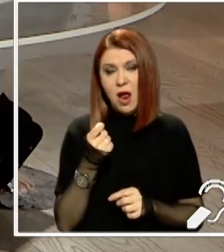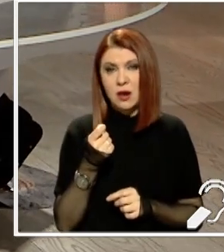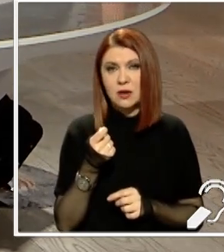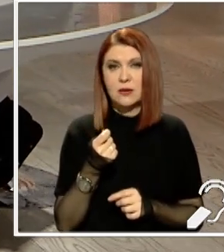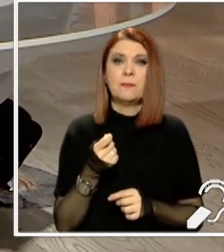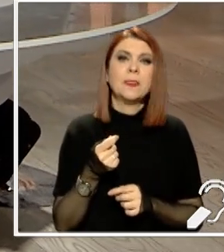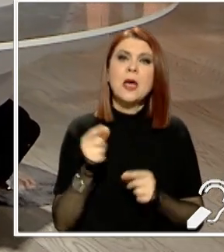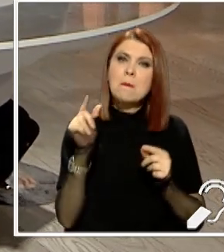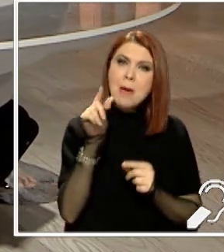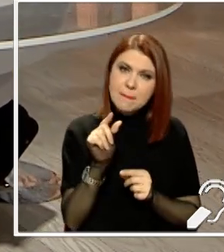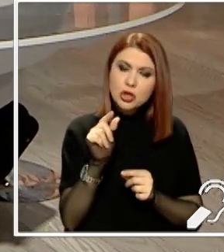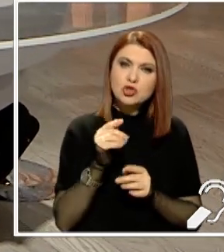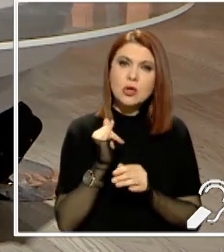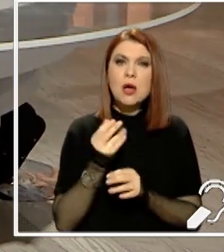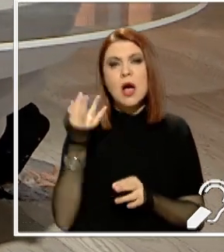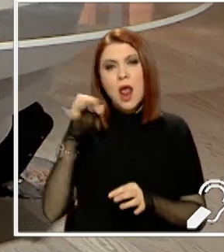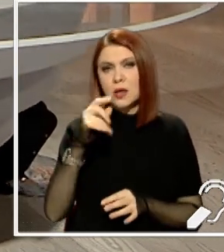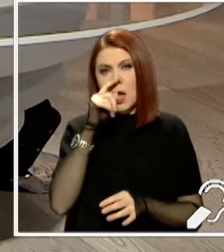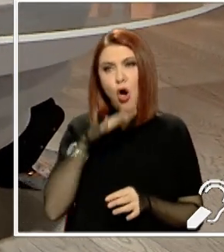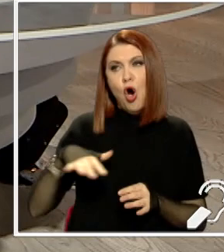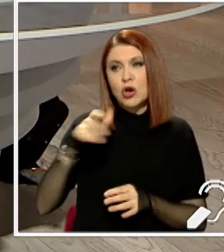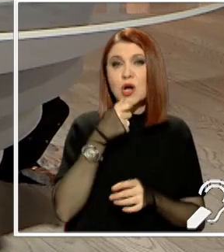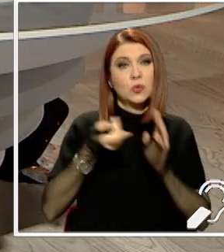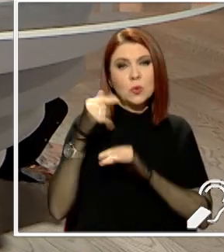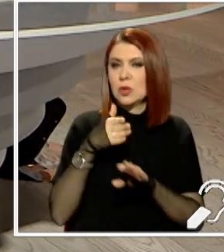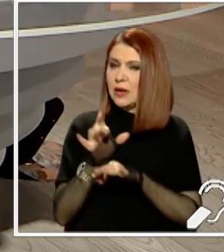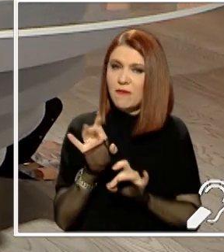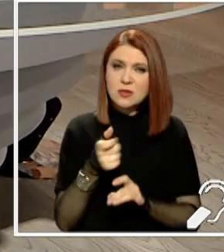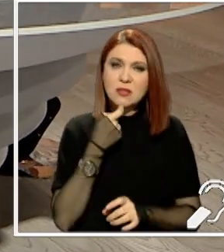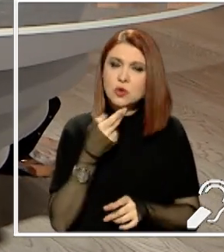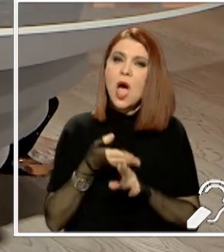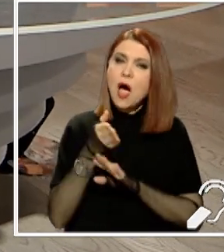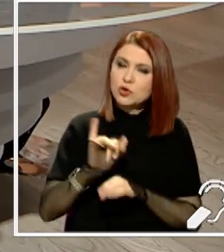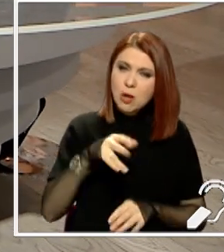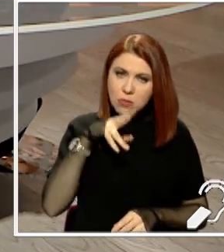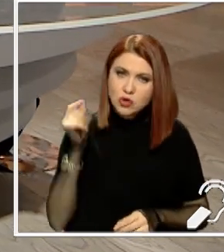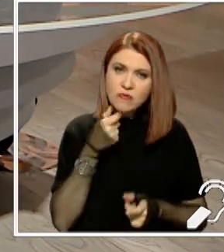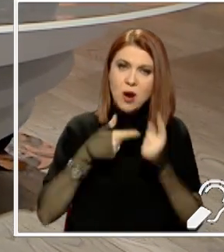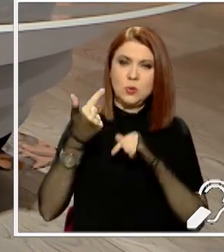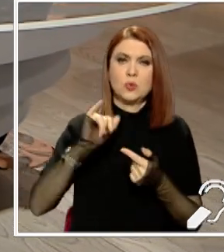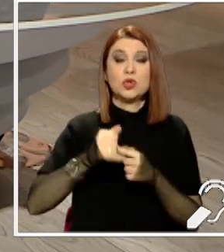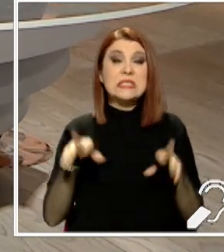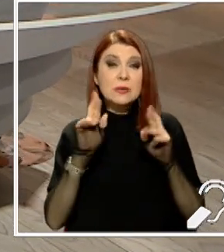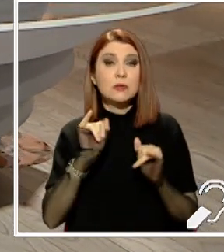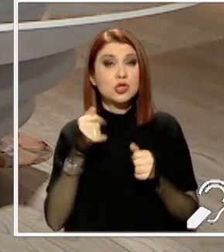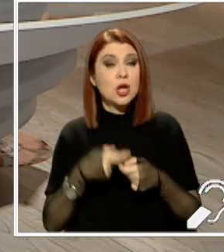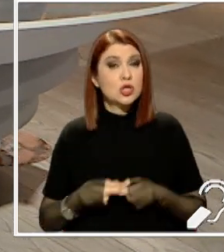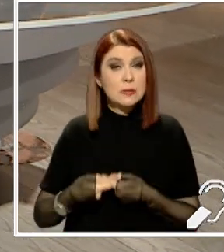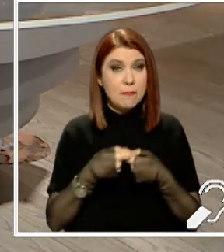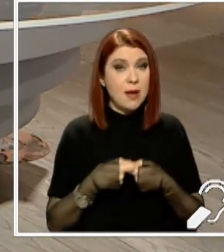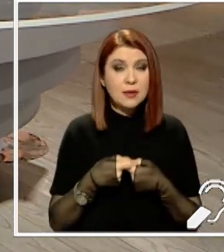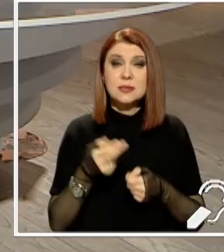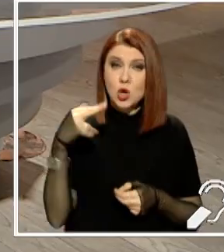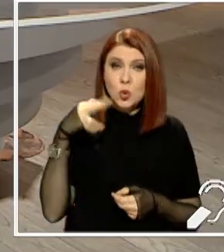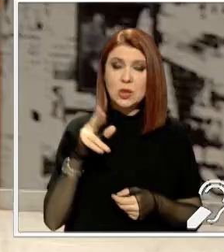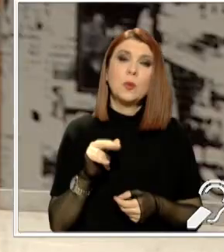festivaluri satelit mai mici în diverse alte orașe. Deci anul trecut nu am fost la Timișoara, doar la Timișoara, am fost și la Brașov și sperăm ca și acest parteneriat să